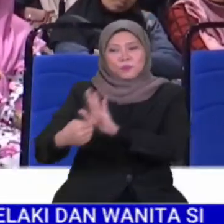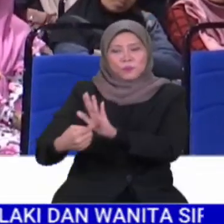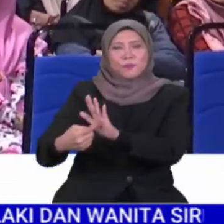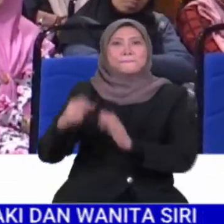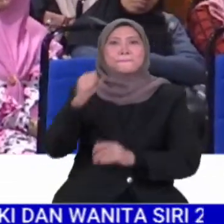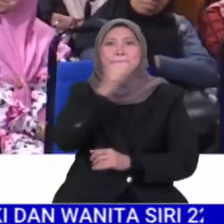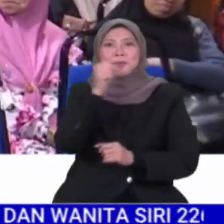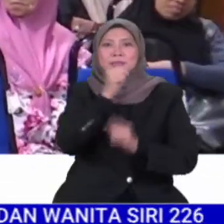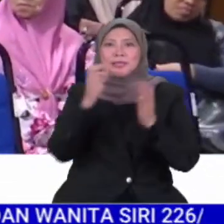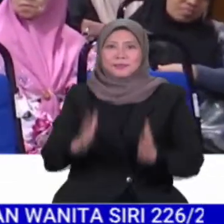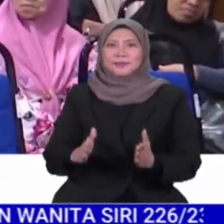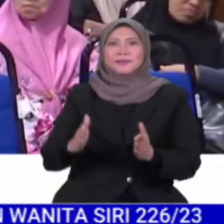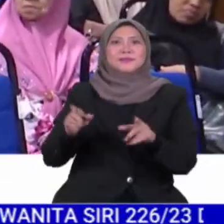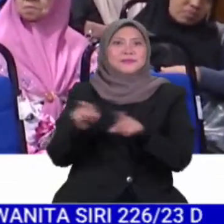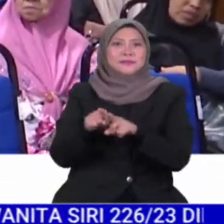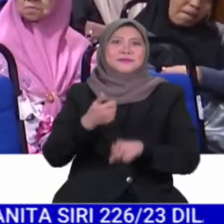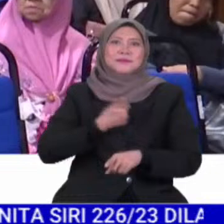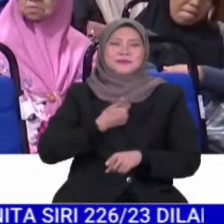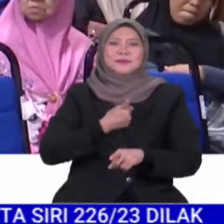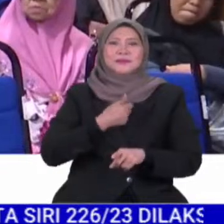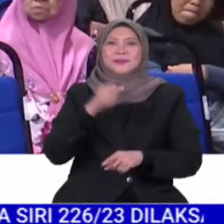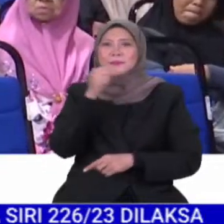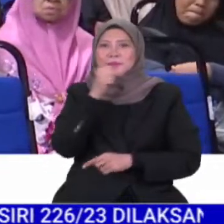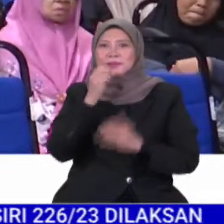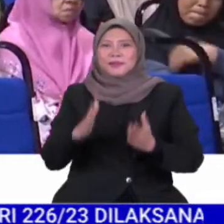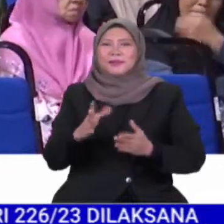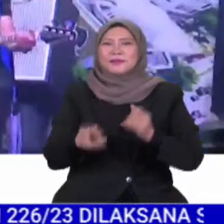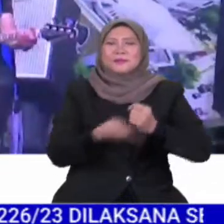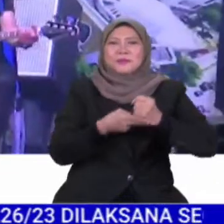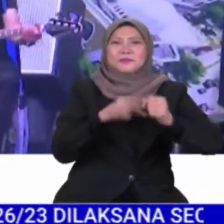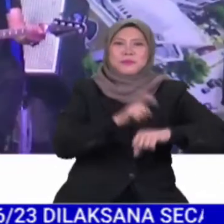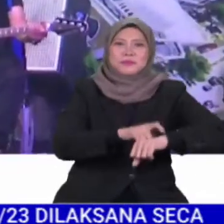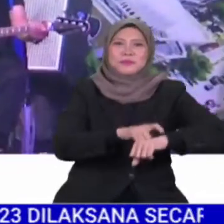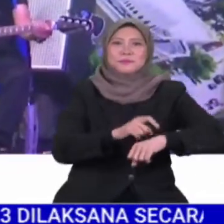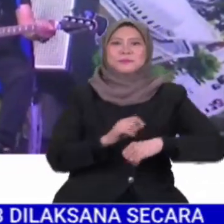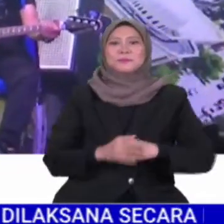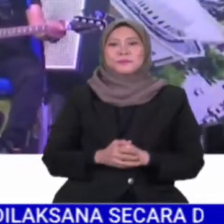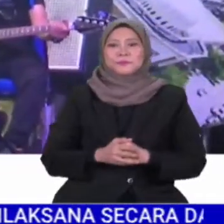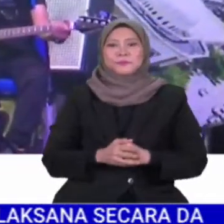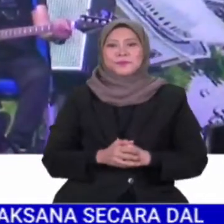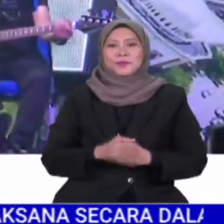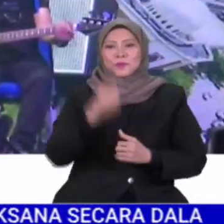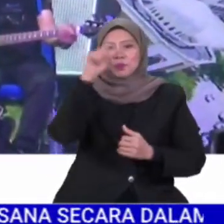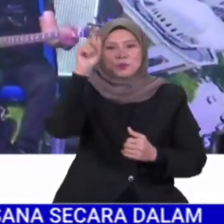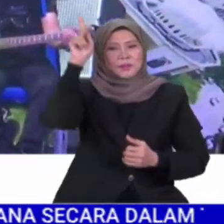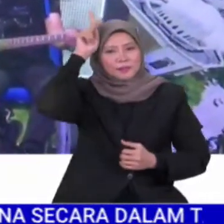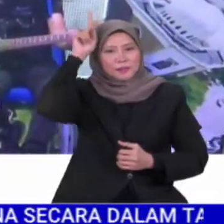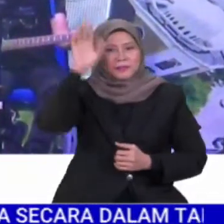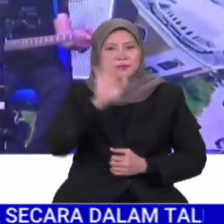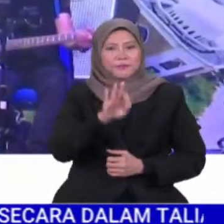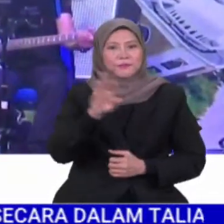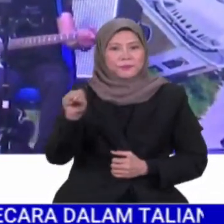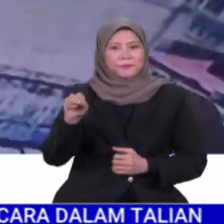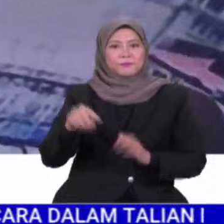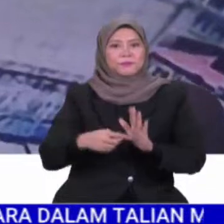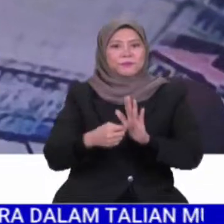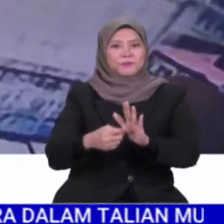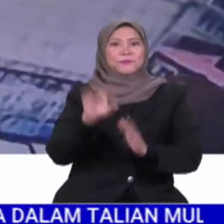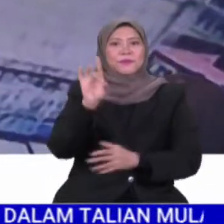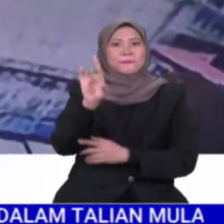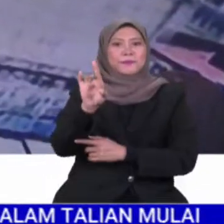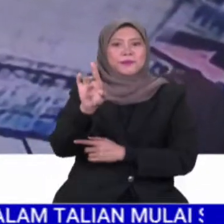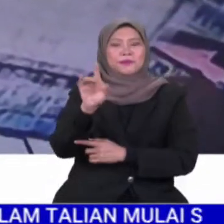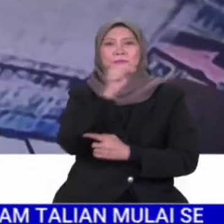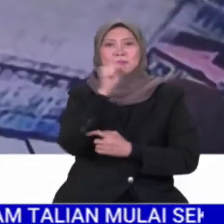menjadi penghibur, dan pada masa yang sama kita dapat menjimatkan masa sebenarnya. Ekspresi Musikal Kelantan FM kali ini menampilkan 8